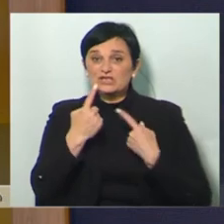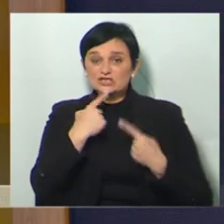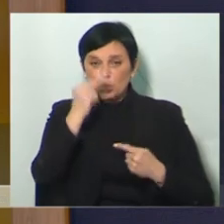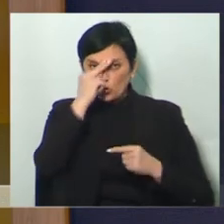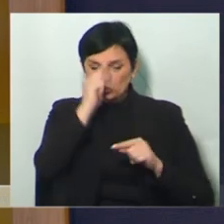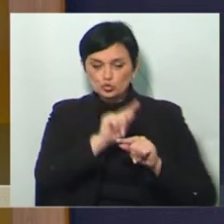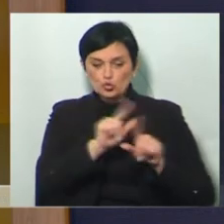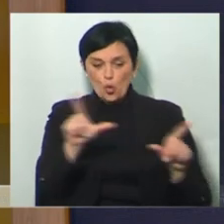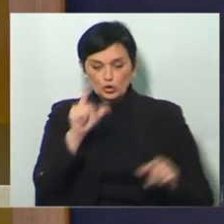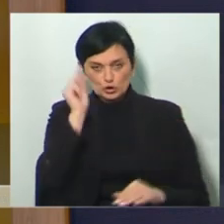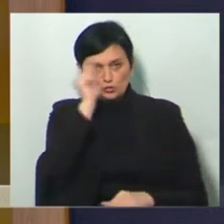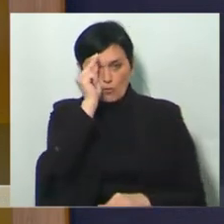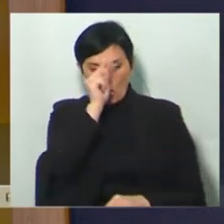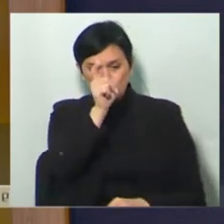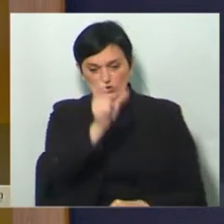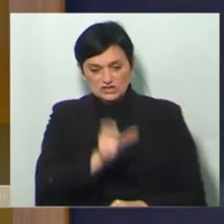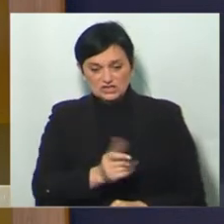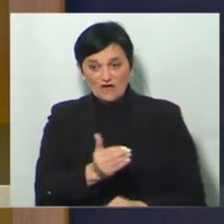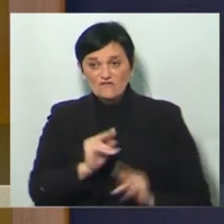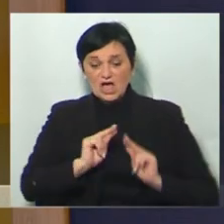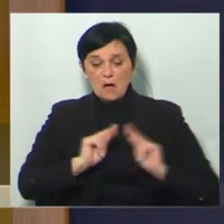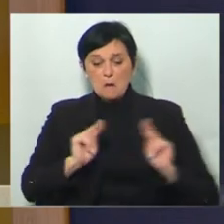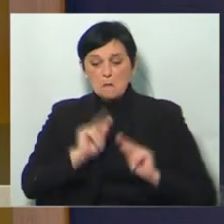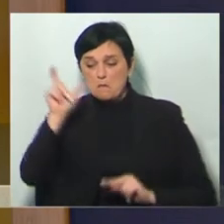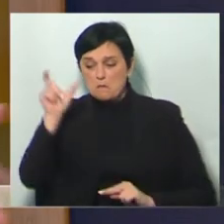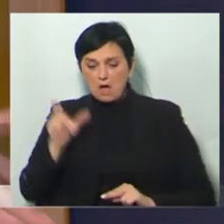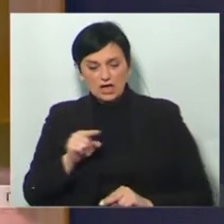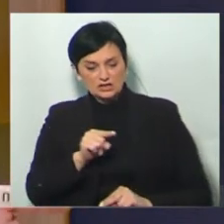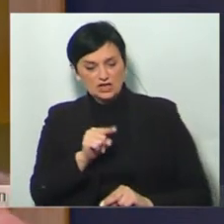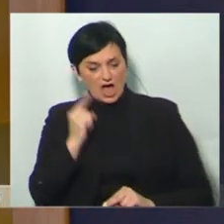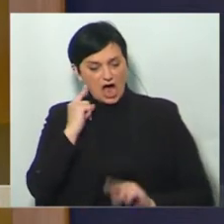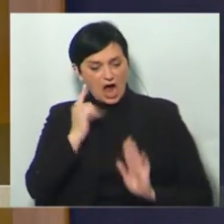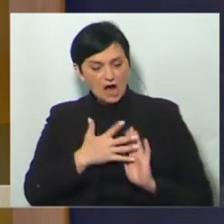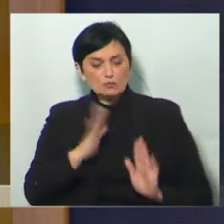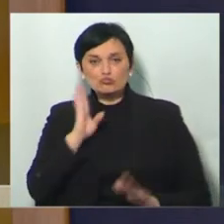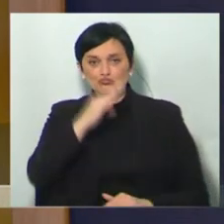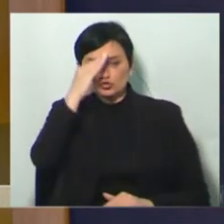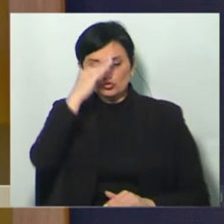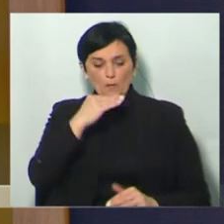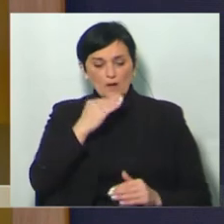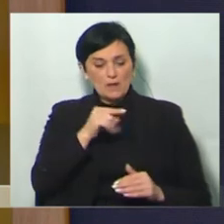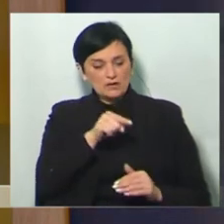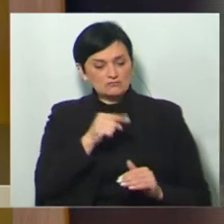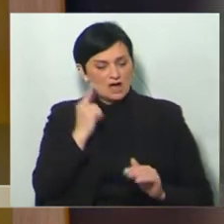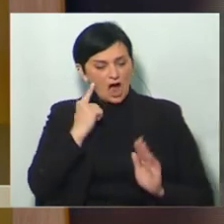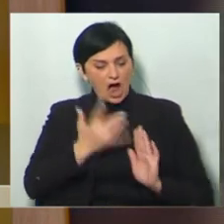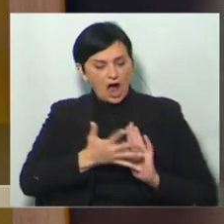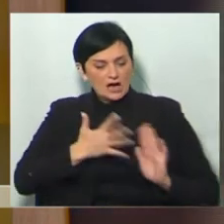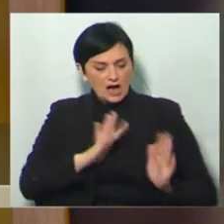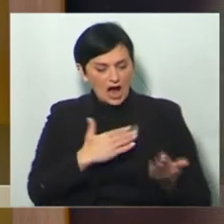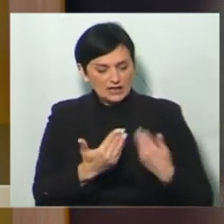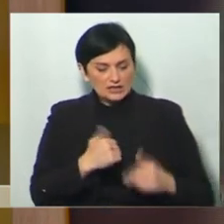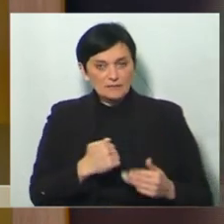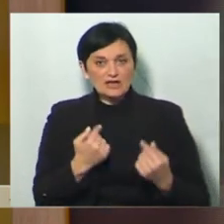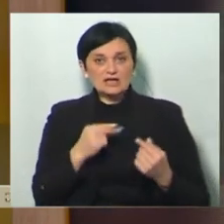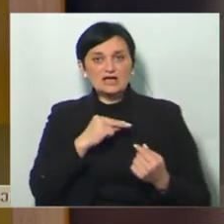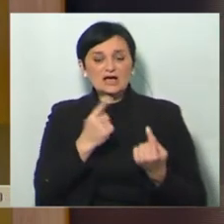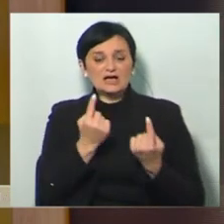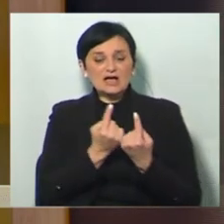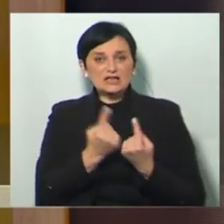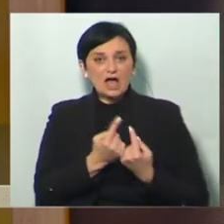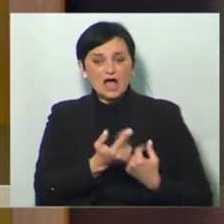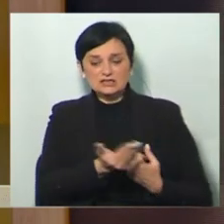სკოლის მოსწავლე, იმიტომ რომ პედაგოგს არ ესმის მისი, მშობლებს არ ესმის მისი, ვთქვათ, კლასელებს არ ესმით